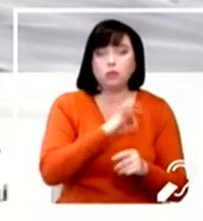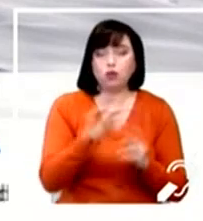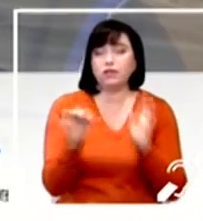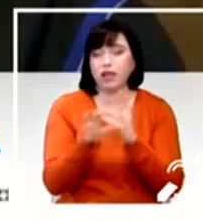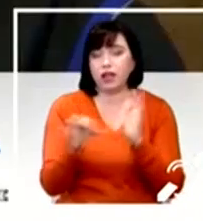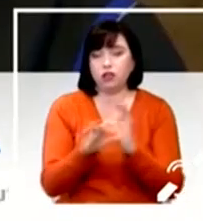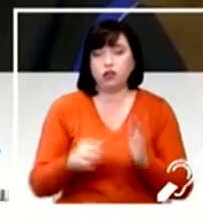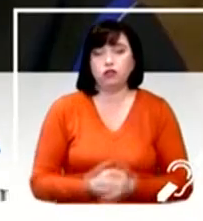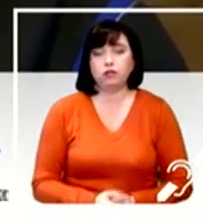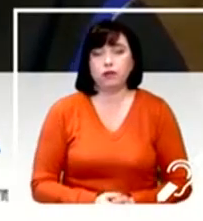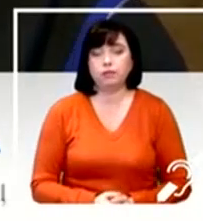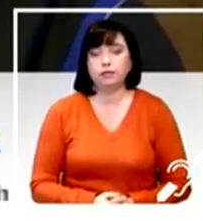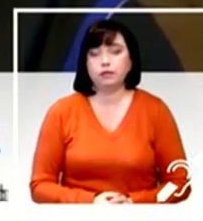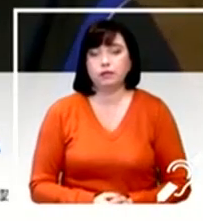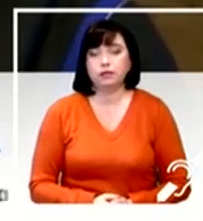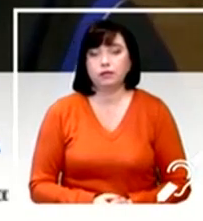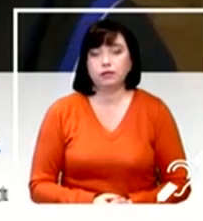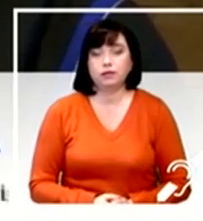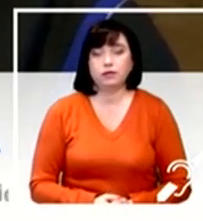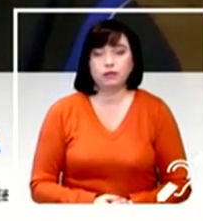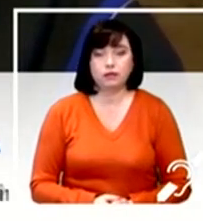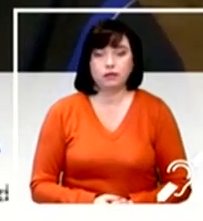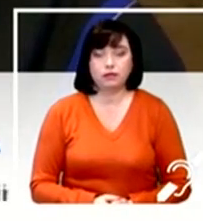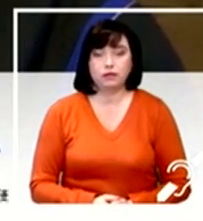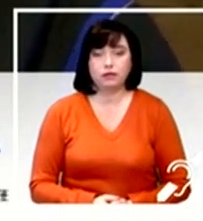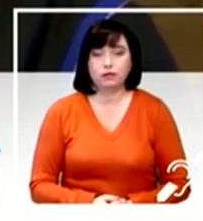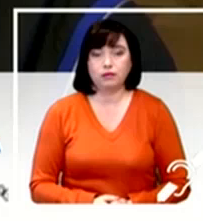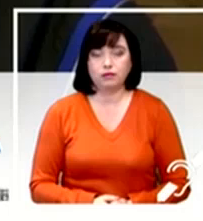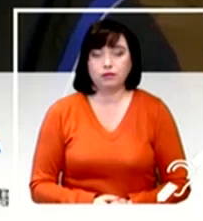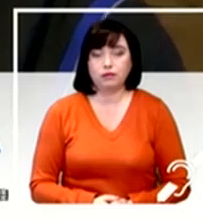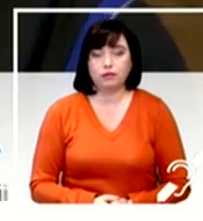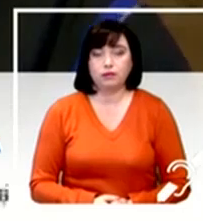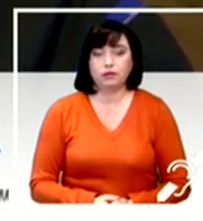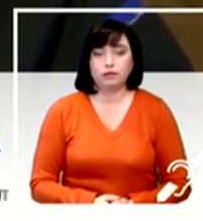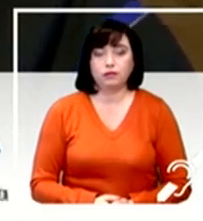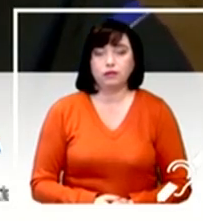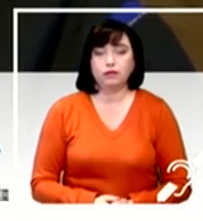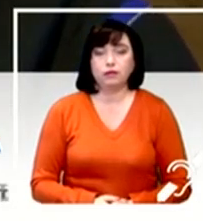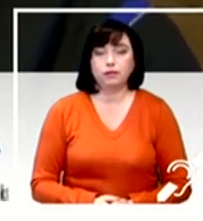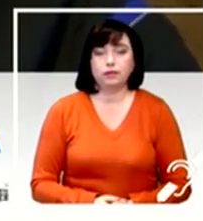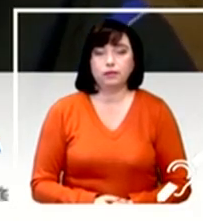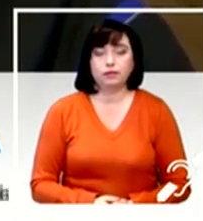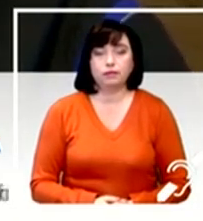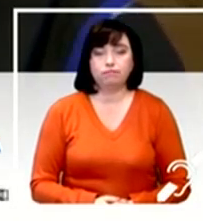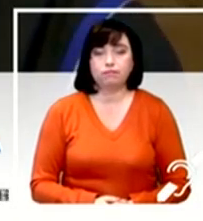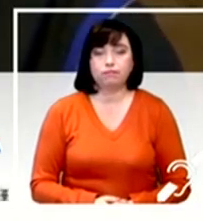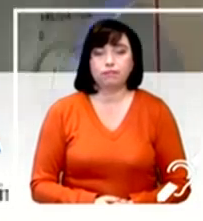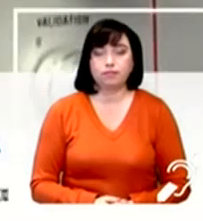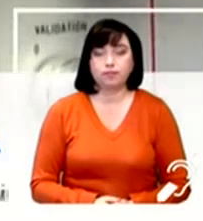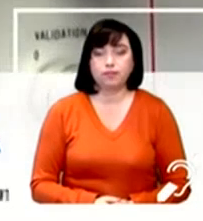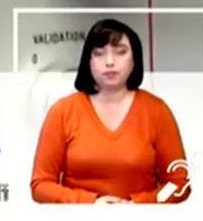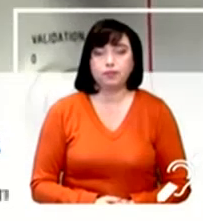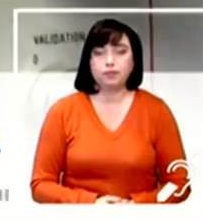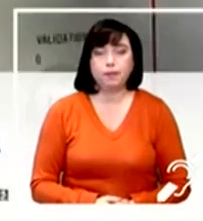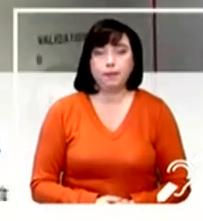nivel național. Il y aura des petites nouveautés, notamment parce que on sait qu'il y a des journées